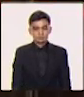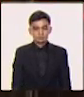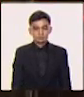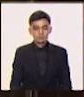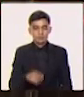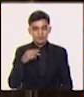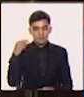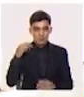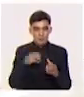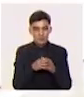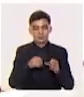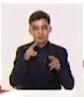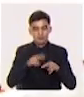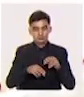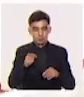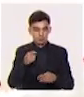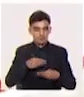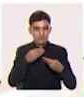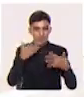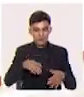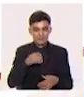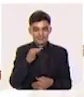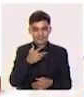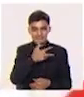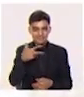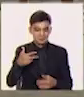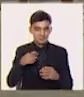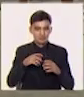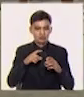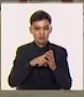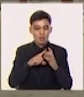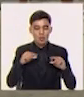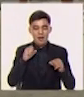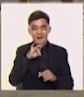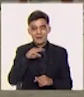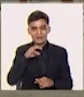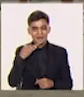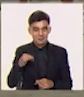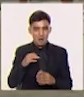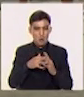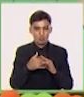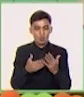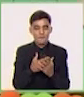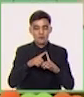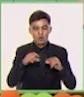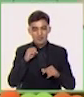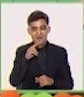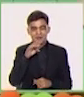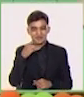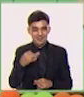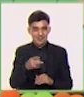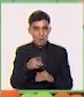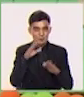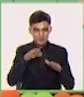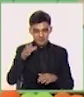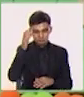Мердігер компания кілтін табыстап, салтынат түрді ашылған 3 қабатты ғимарат Әйтей ауылының жаңа мектебі. Алматы облысы Қарасай ауданындағы бұл білім